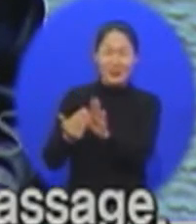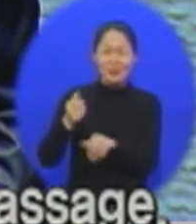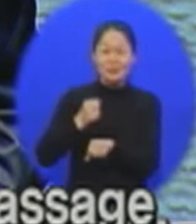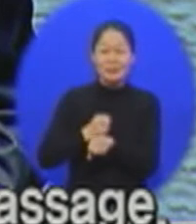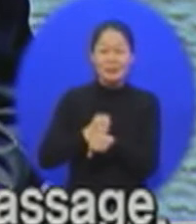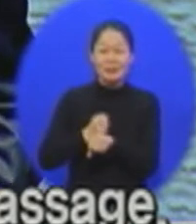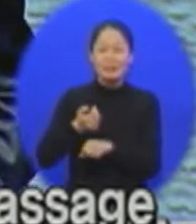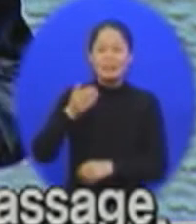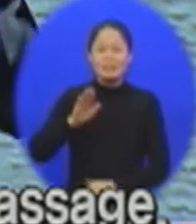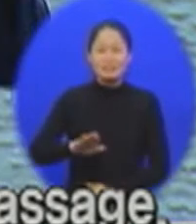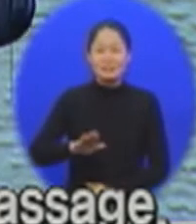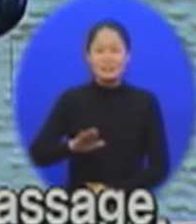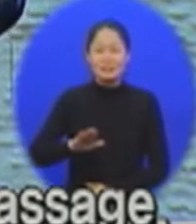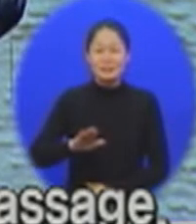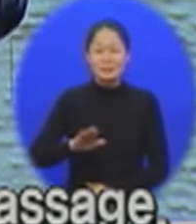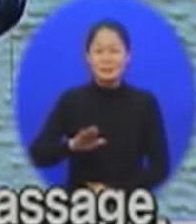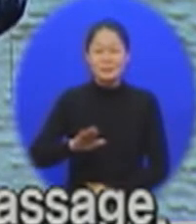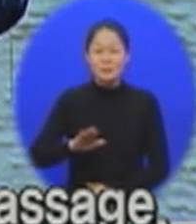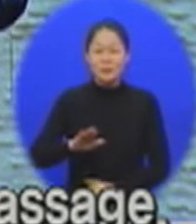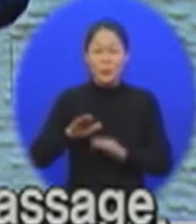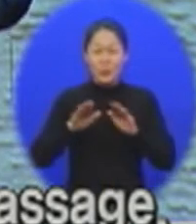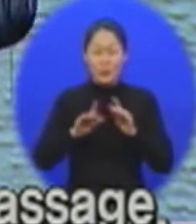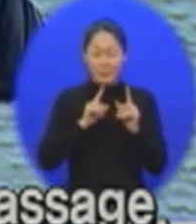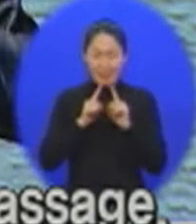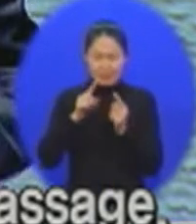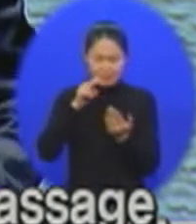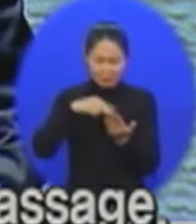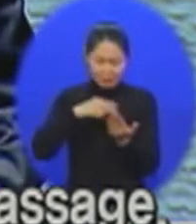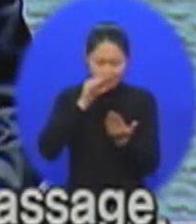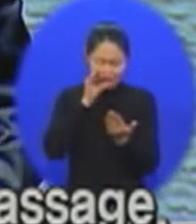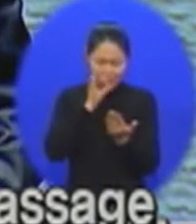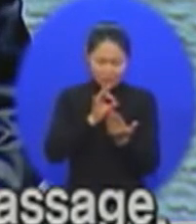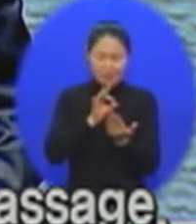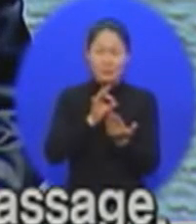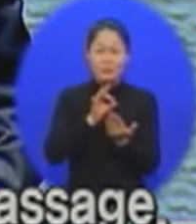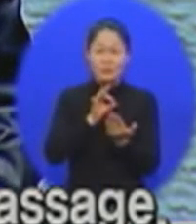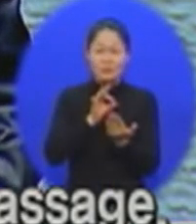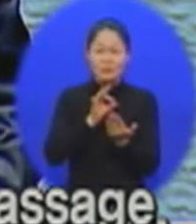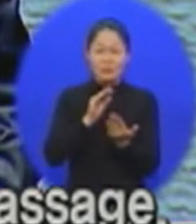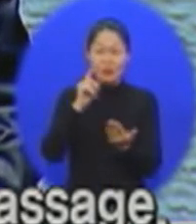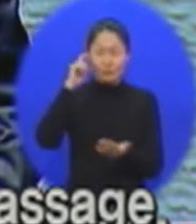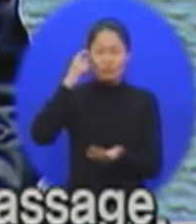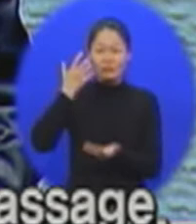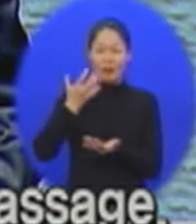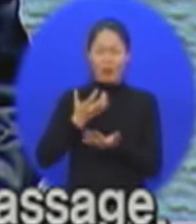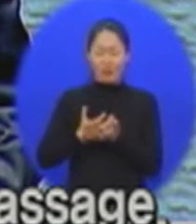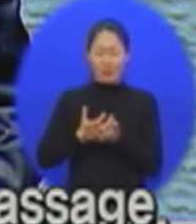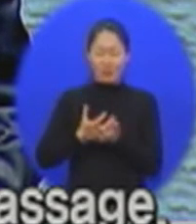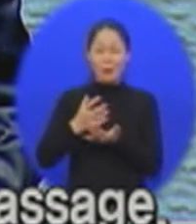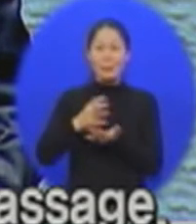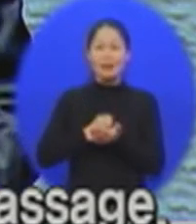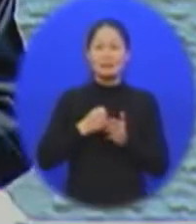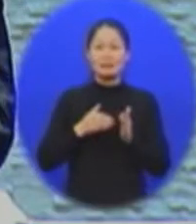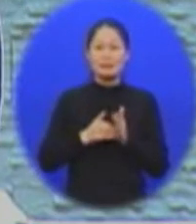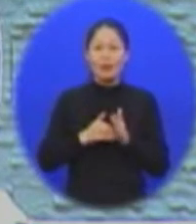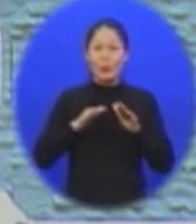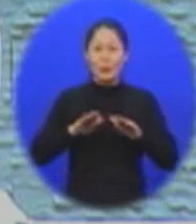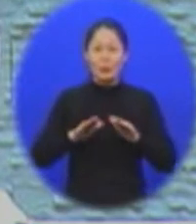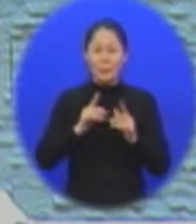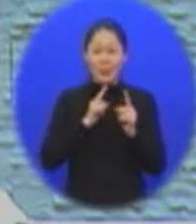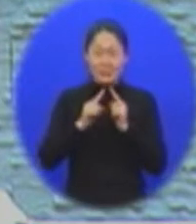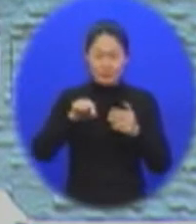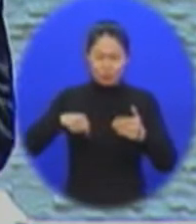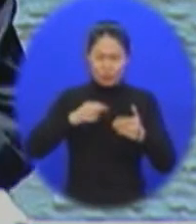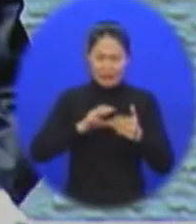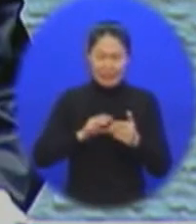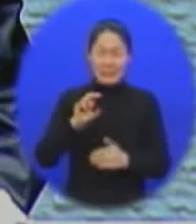아 그런데 아 오늘 말씀을 읽으면서 제가 충격을 받았습니다 오늘 말씀 중에 이